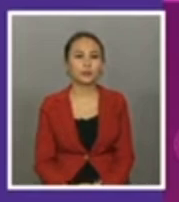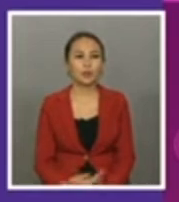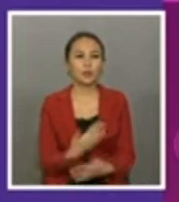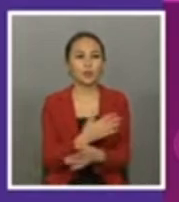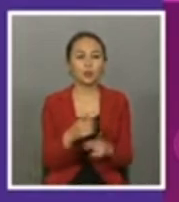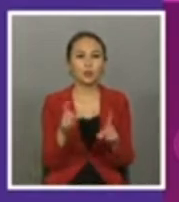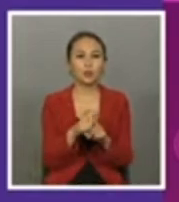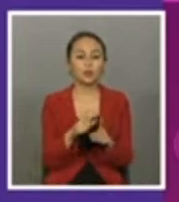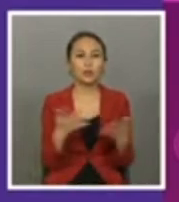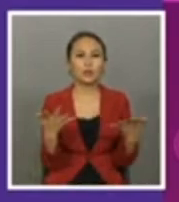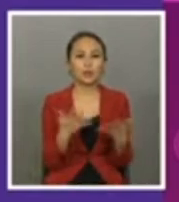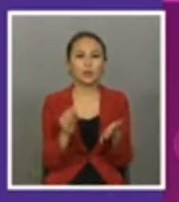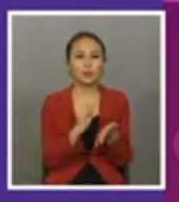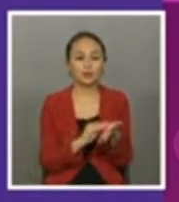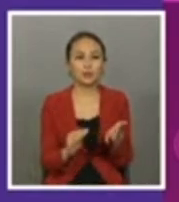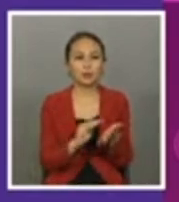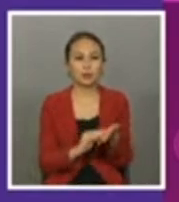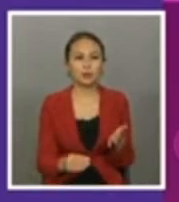қайсысы туынды сөз?